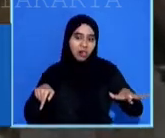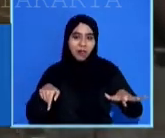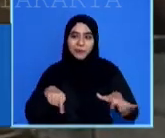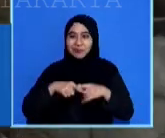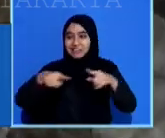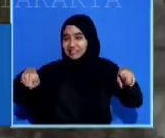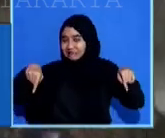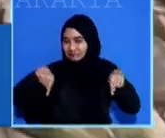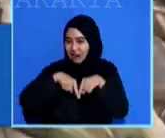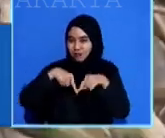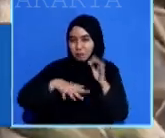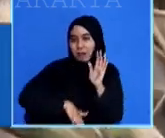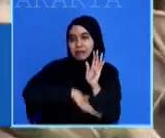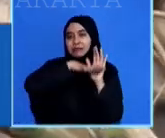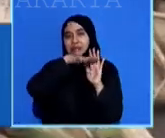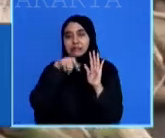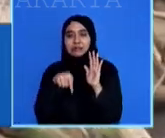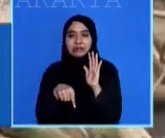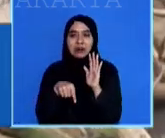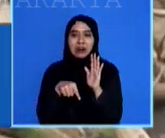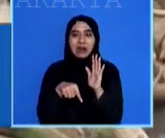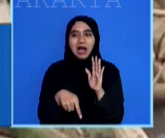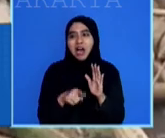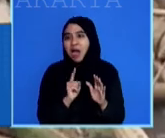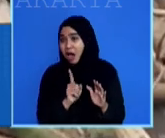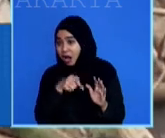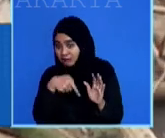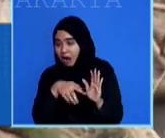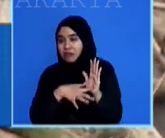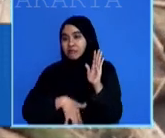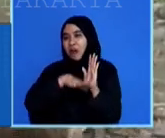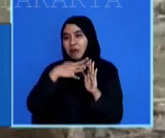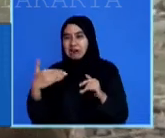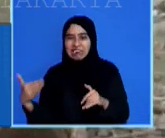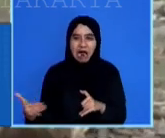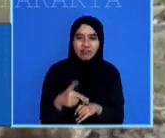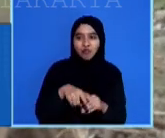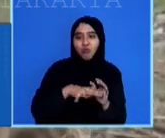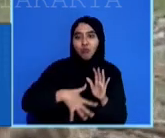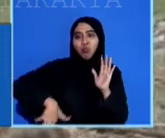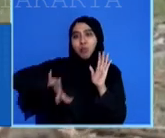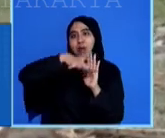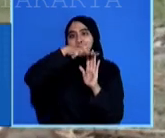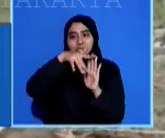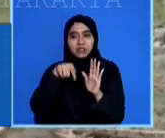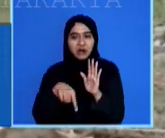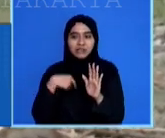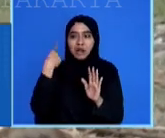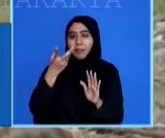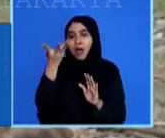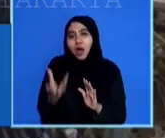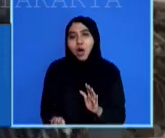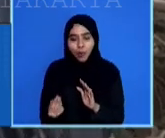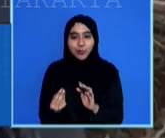terendam dan di sisi lain air sempat masuk ke area budidaya air tawar Bantul dan perkampungan warga. Upaya evakuasi awal